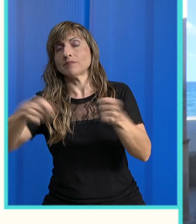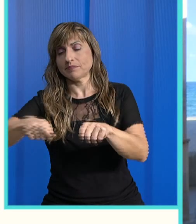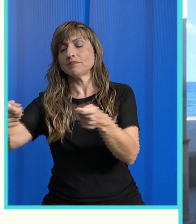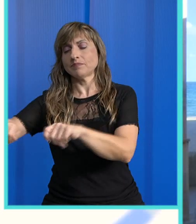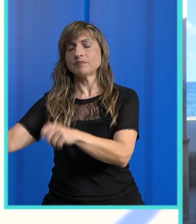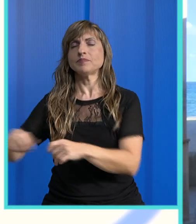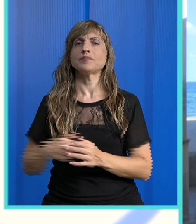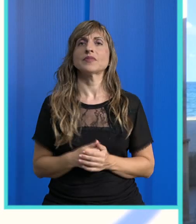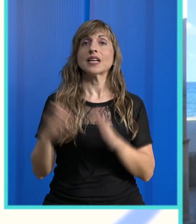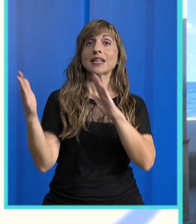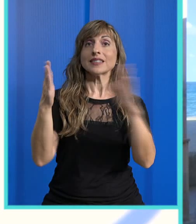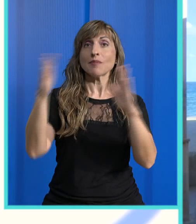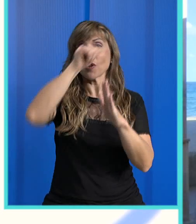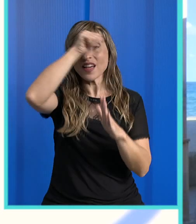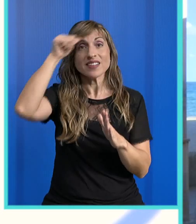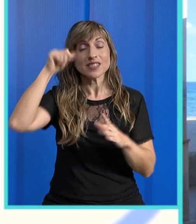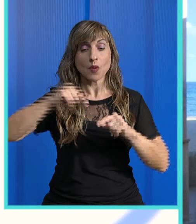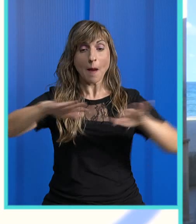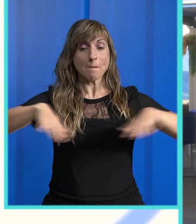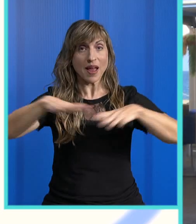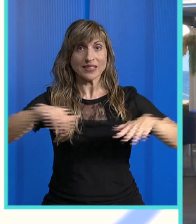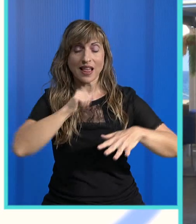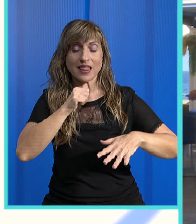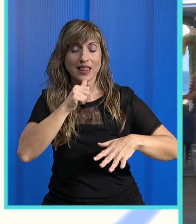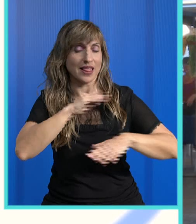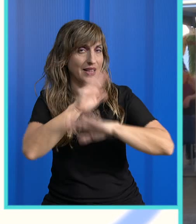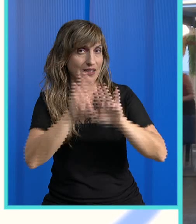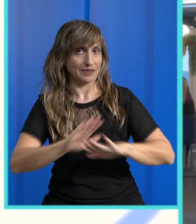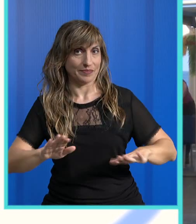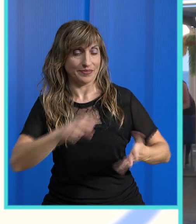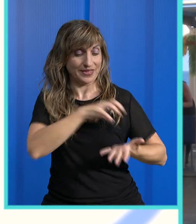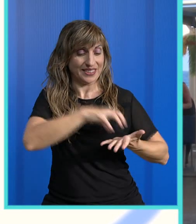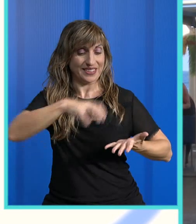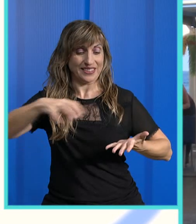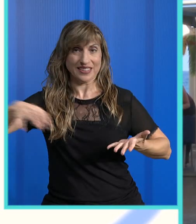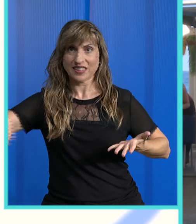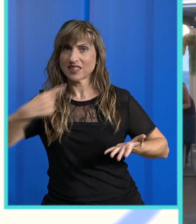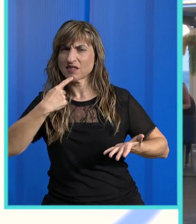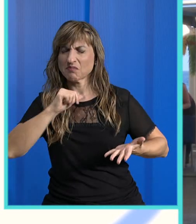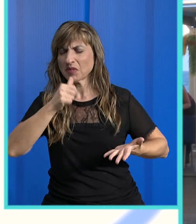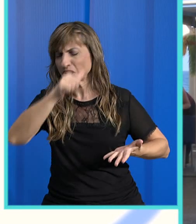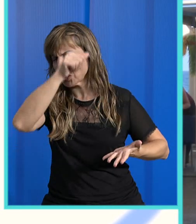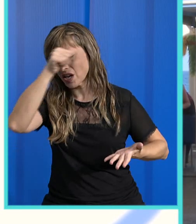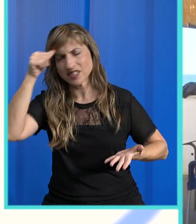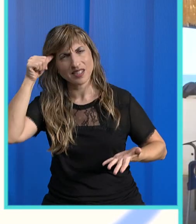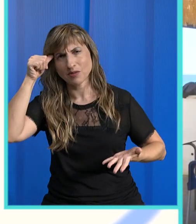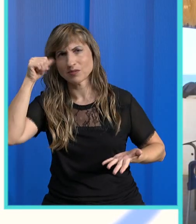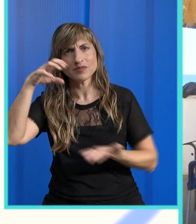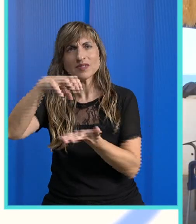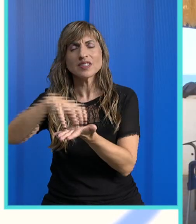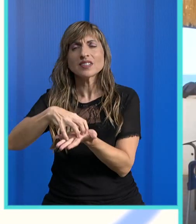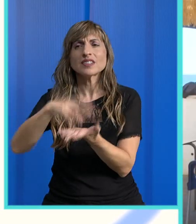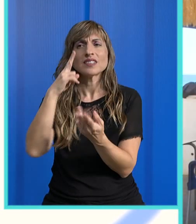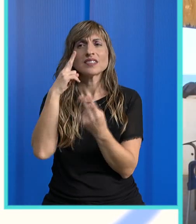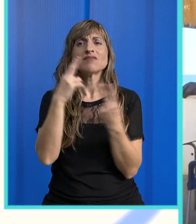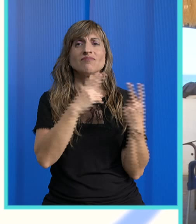La temporada d'estiu a les platges de Badalona ja està a punt de concloure i per a algunes guinguetes ha estat un dels pitjors estius. És el cas de la guingueta Cailua,